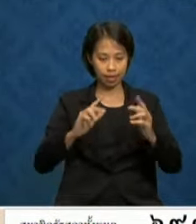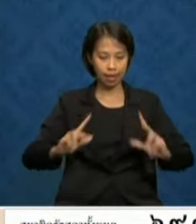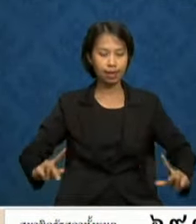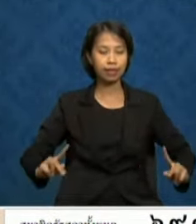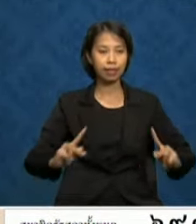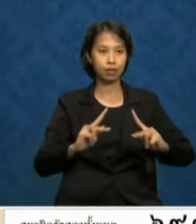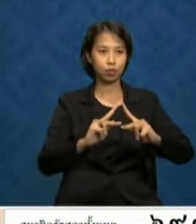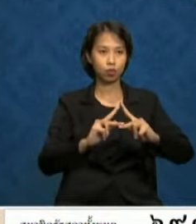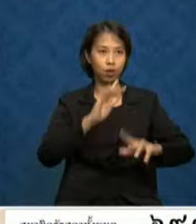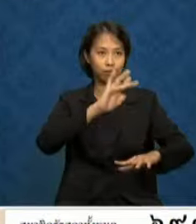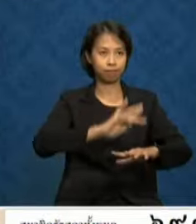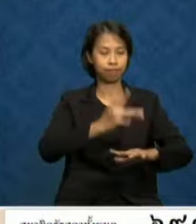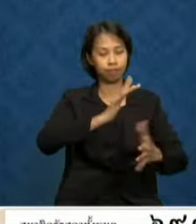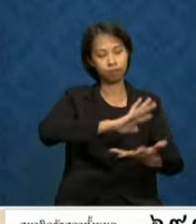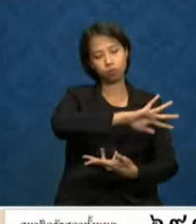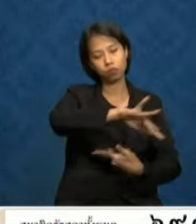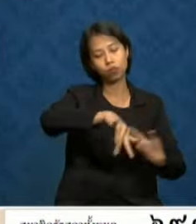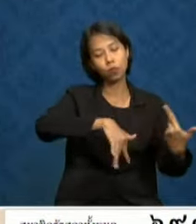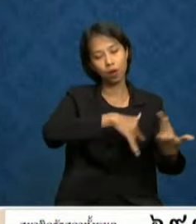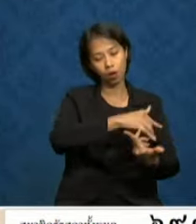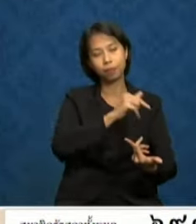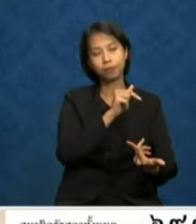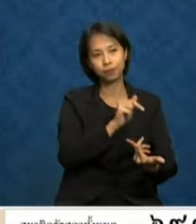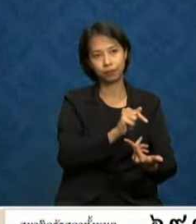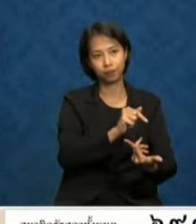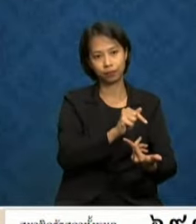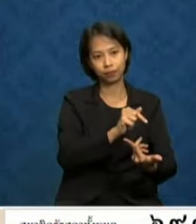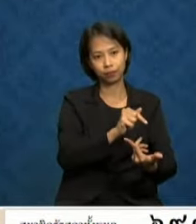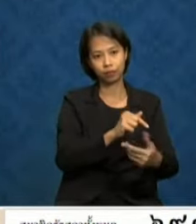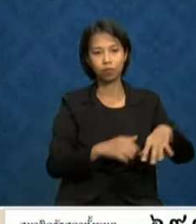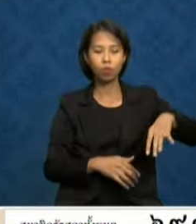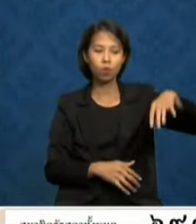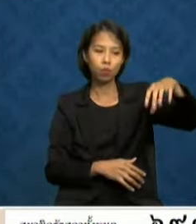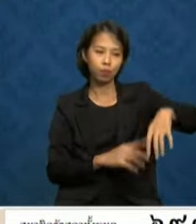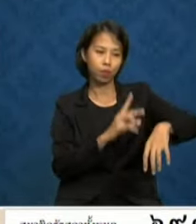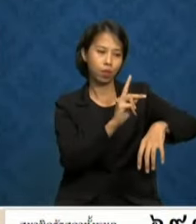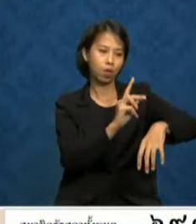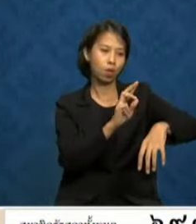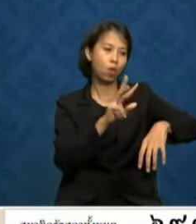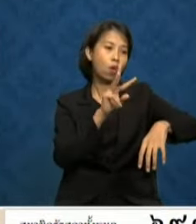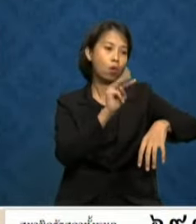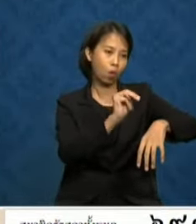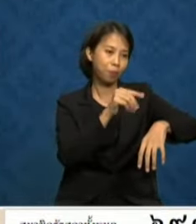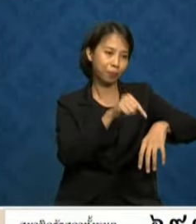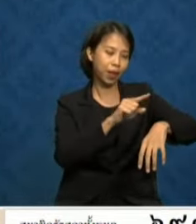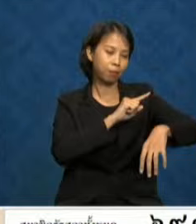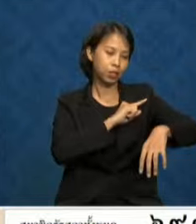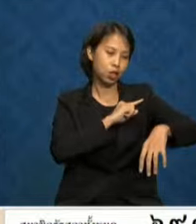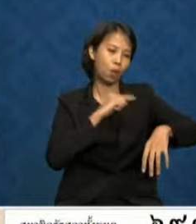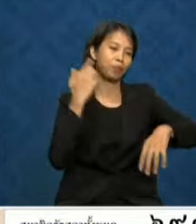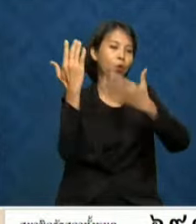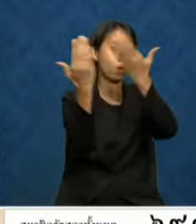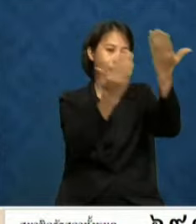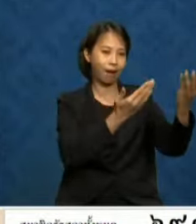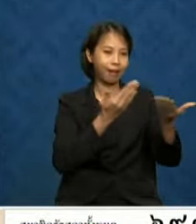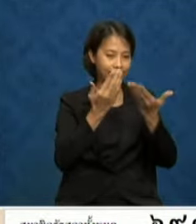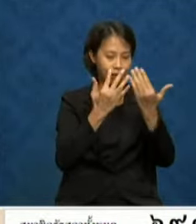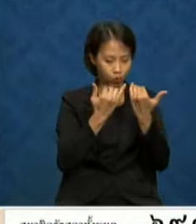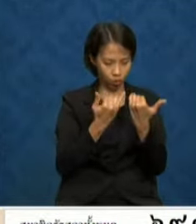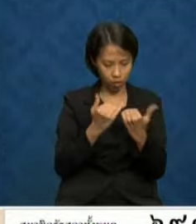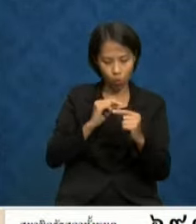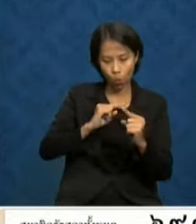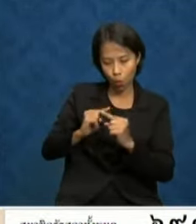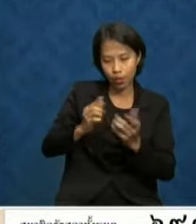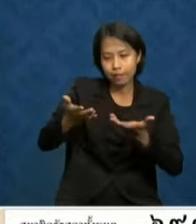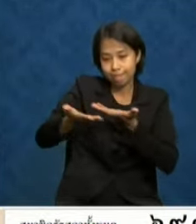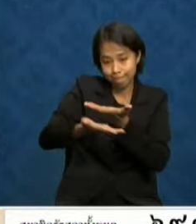รสิ่งแวดล้อมนะครับโดยกรมการเปลี่ยนแปลงสภาพภูมิอากาศนะครับก็อยู่ระหว่างการหารือ